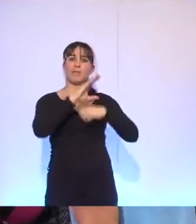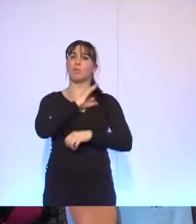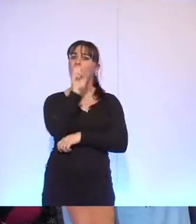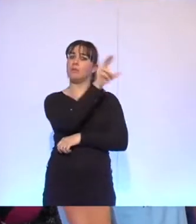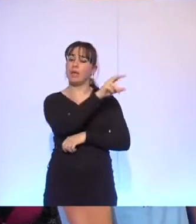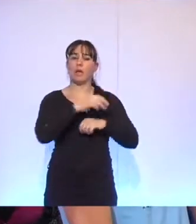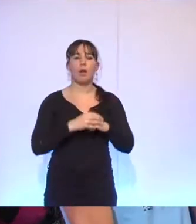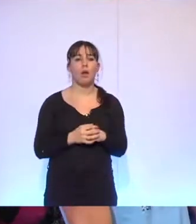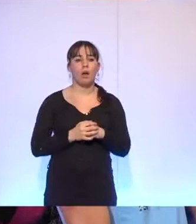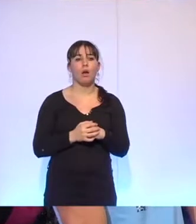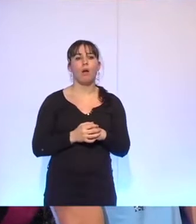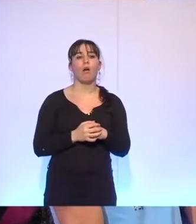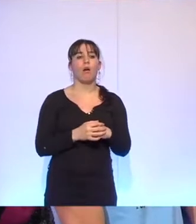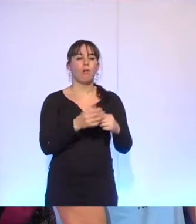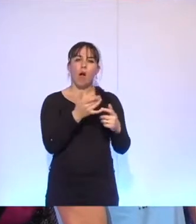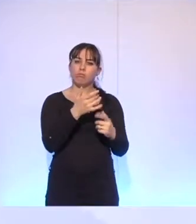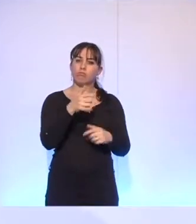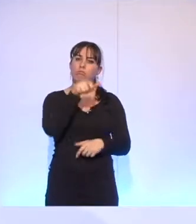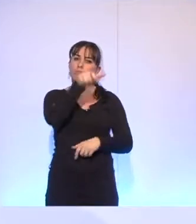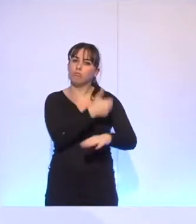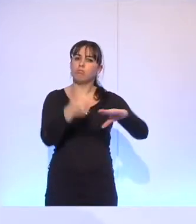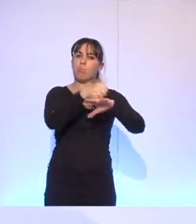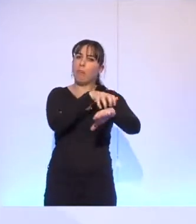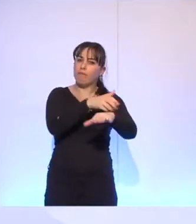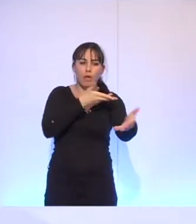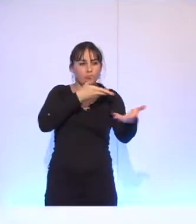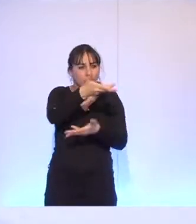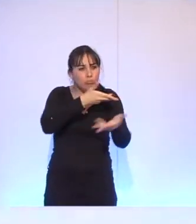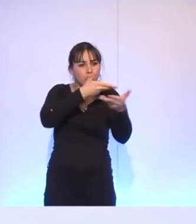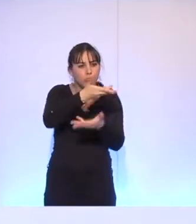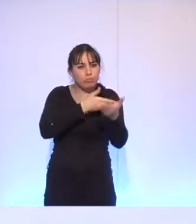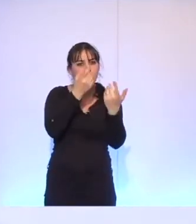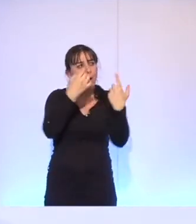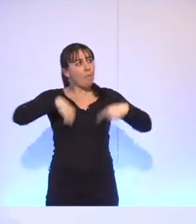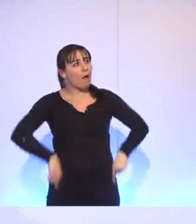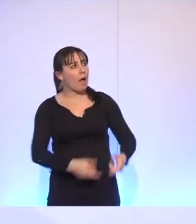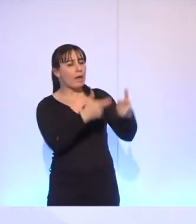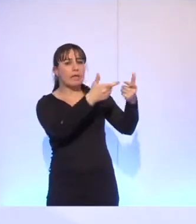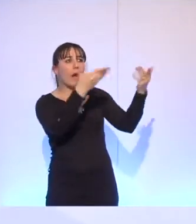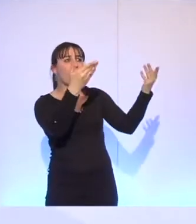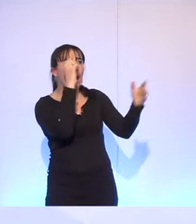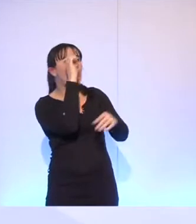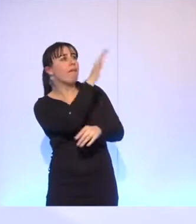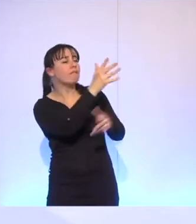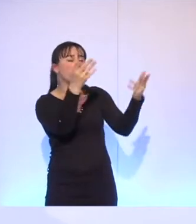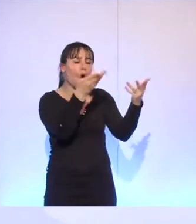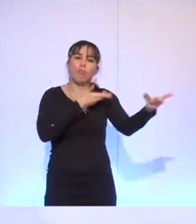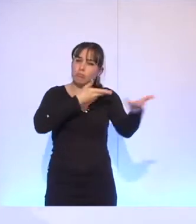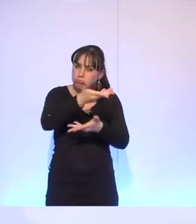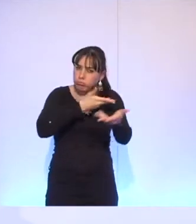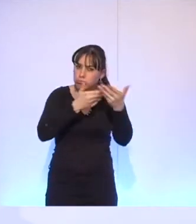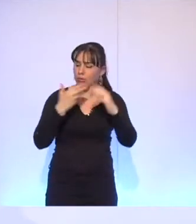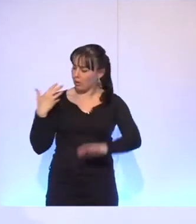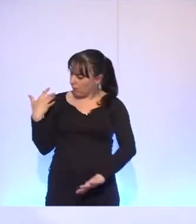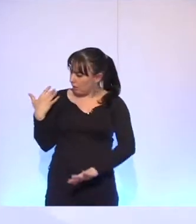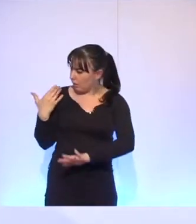qu'il m'a fait part de la situation qui était celle de l'État sur cette question. Nous avons depuis